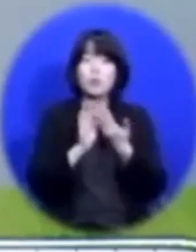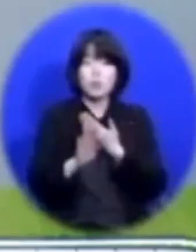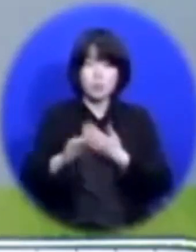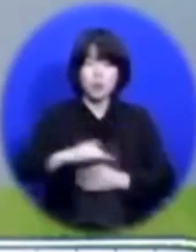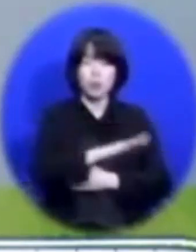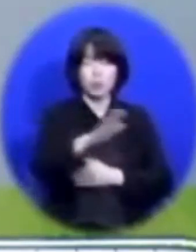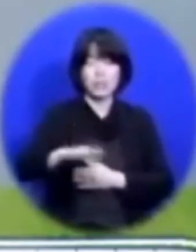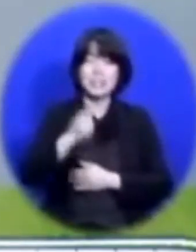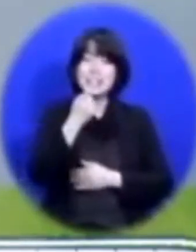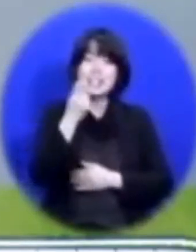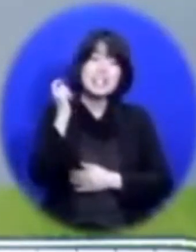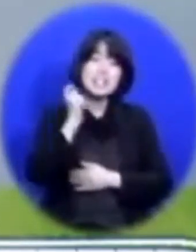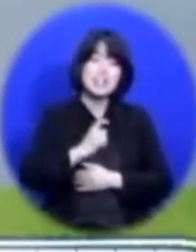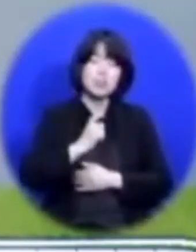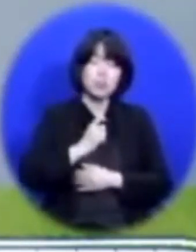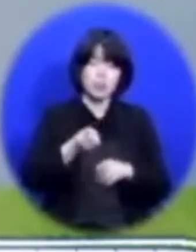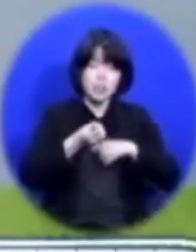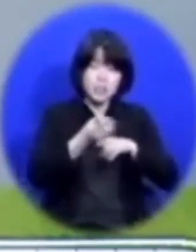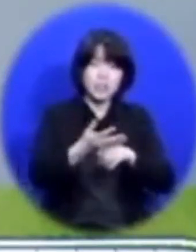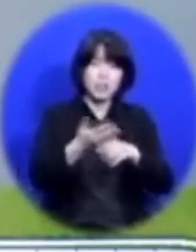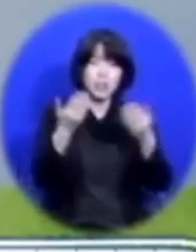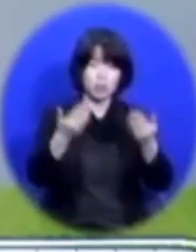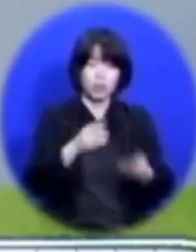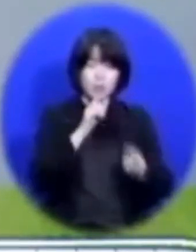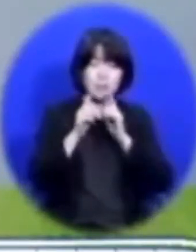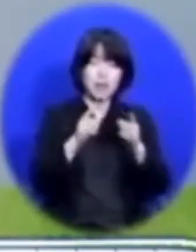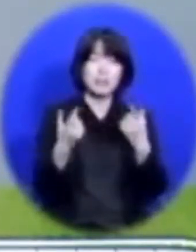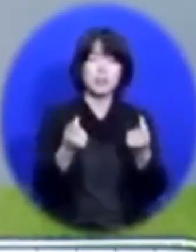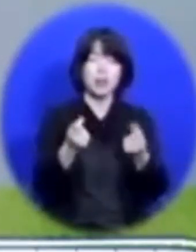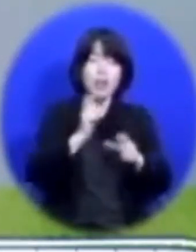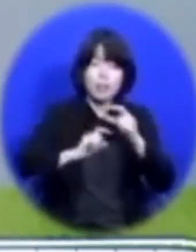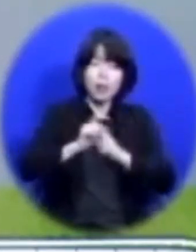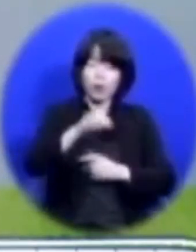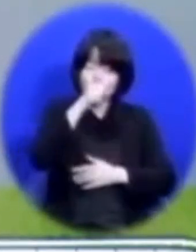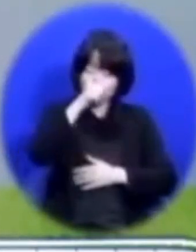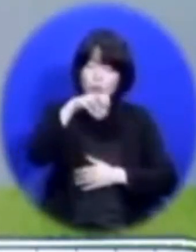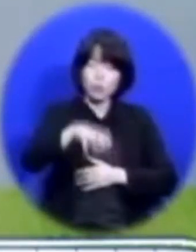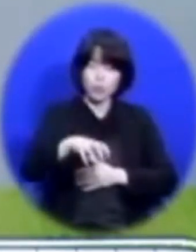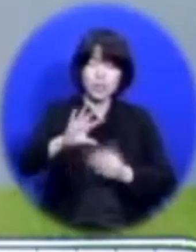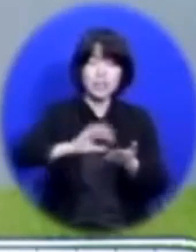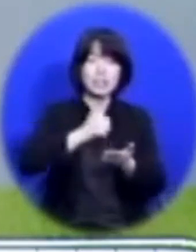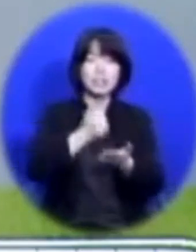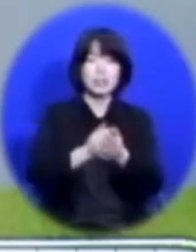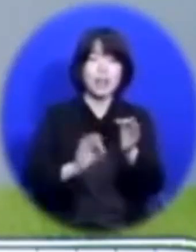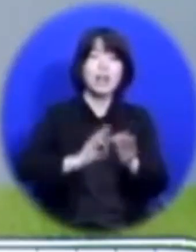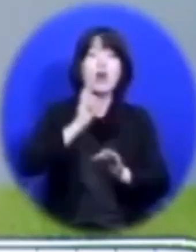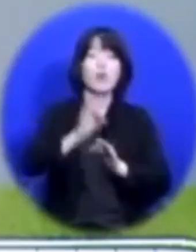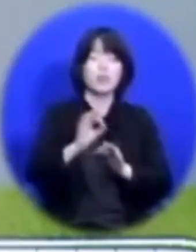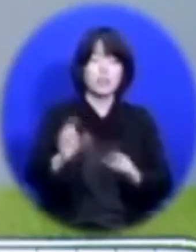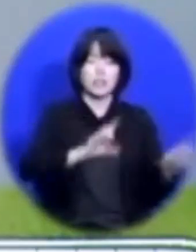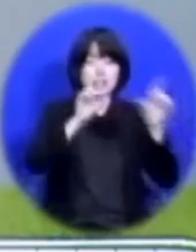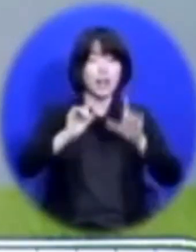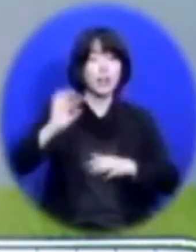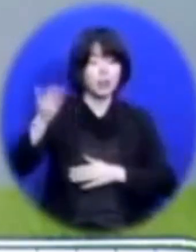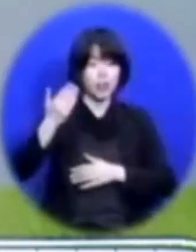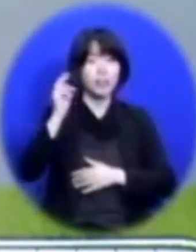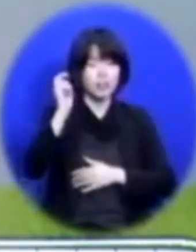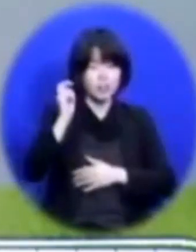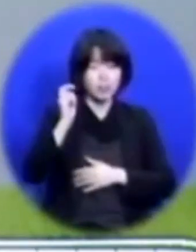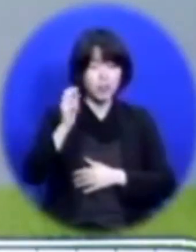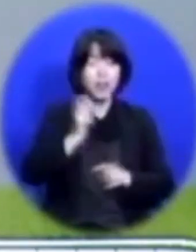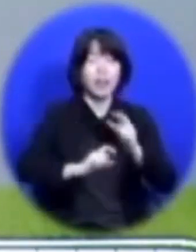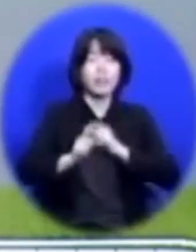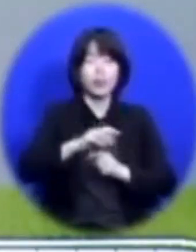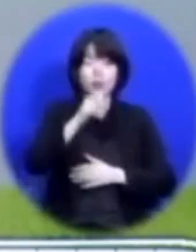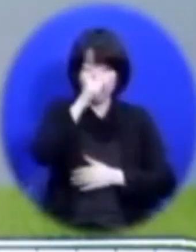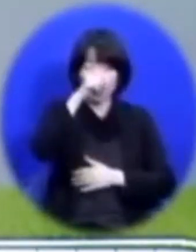말씀하신대로,곧우리는 더나은곳에서그리스도와함께영원히살게될것입니다 .하늘아버지,그